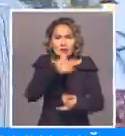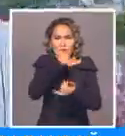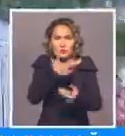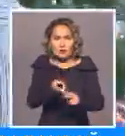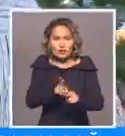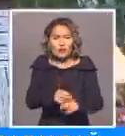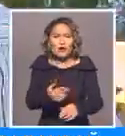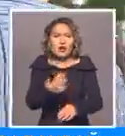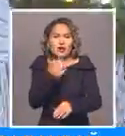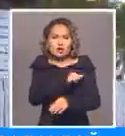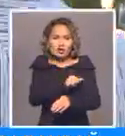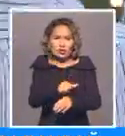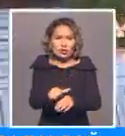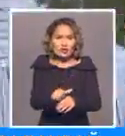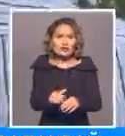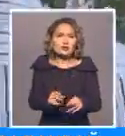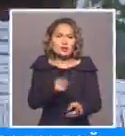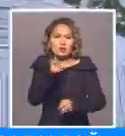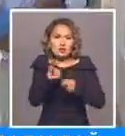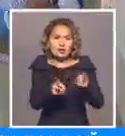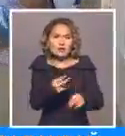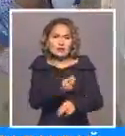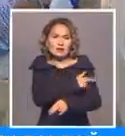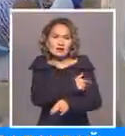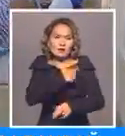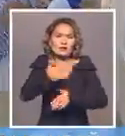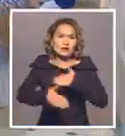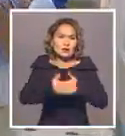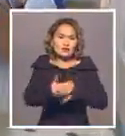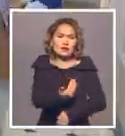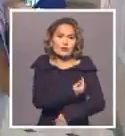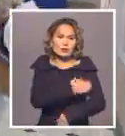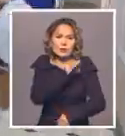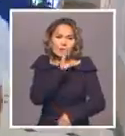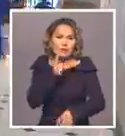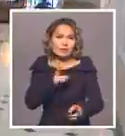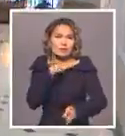кінәлілер тиісті жазасын алса деп тілейді. Айдан Асембай, Айдын Нұрғалиев, Ұлттық арна.